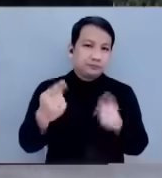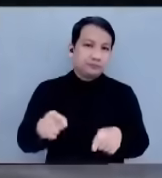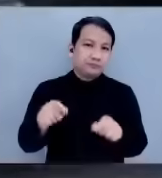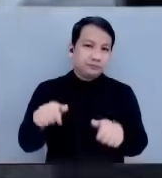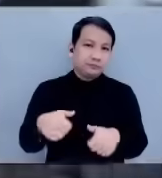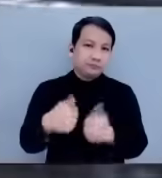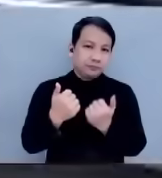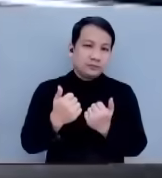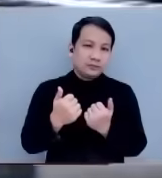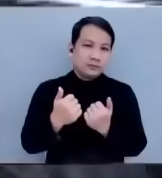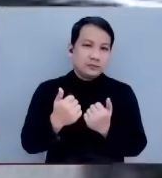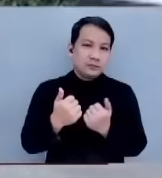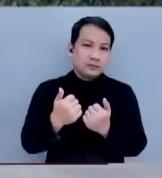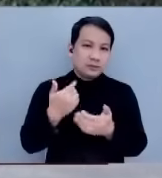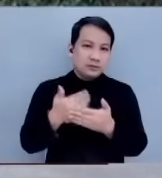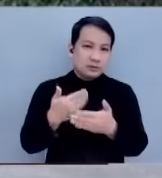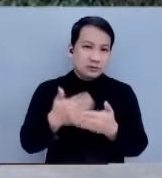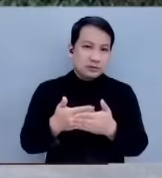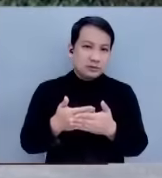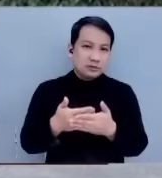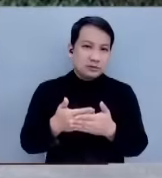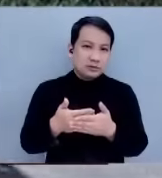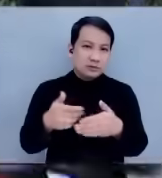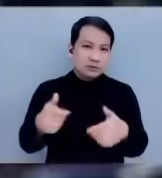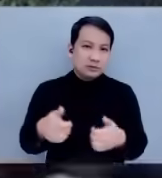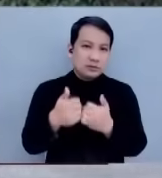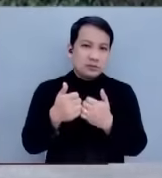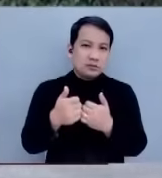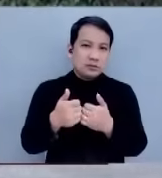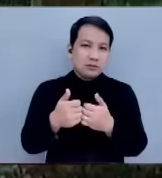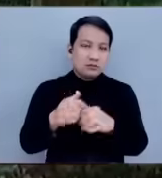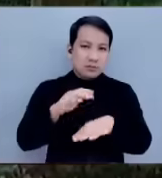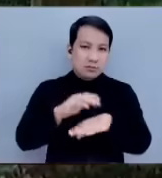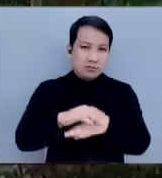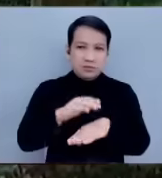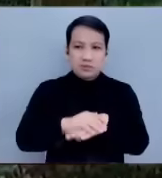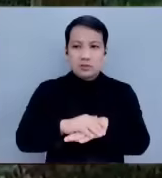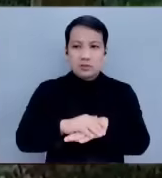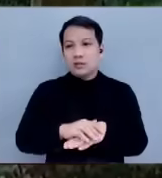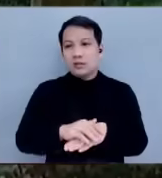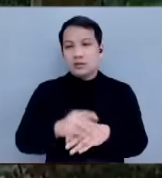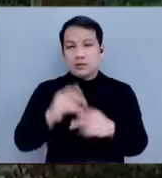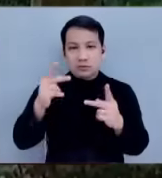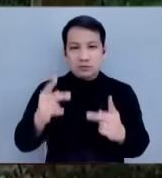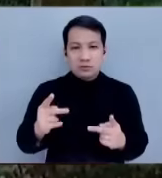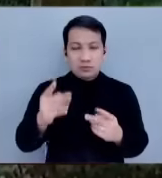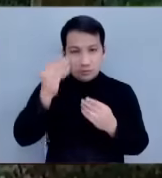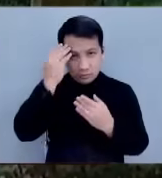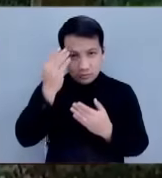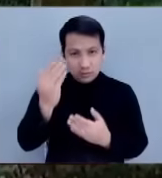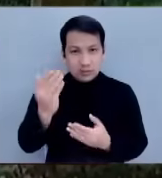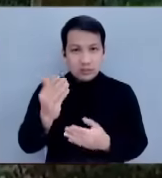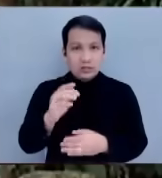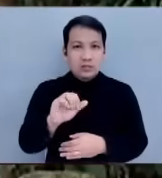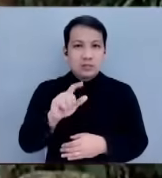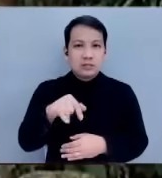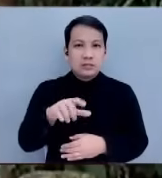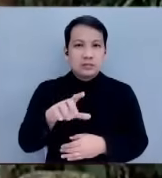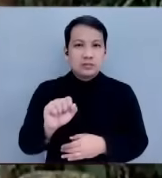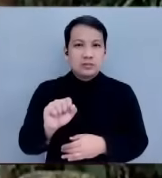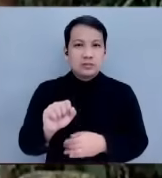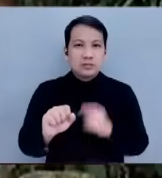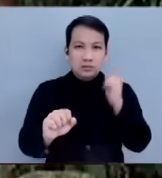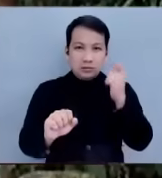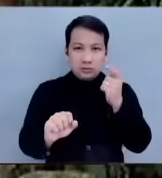Hindi kalayuan mula sa crash site, may mga warning sign na nakapaskil. Nauna nang sinabi ni Antique Governor Rodora Cadiao na